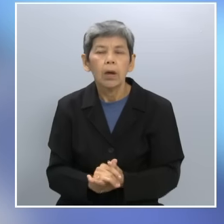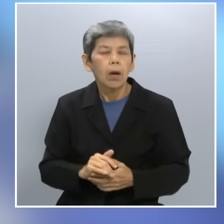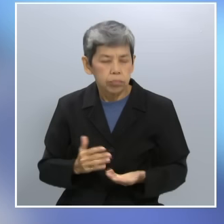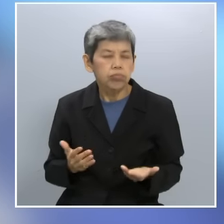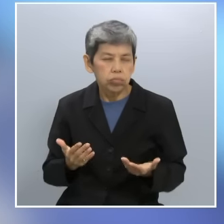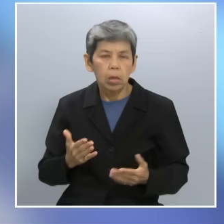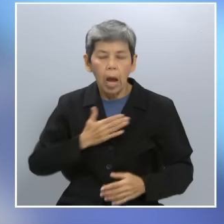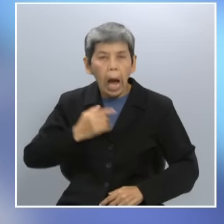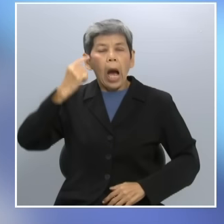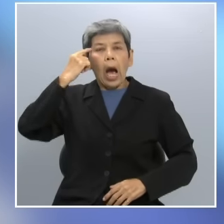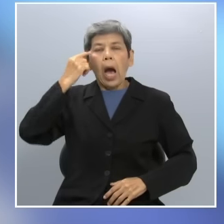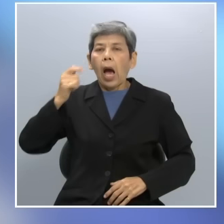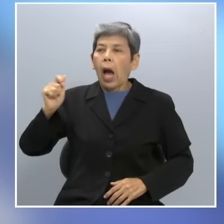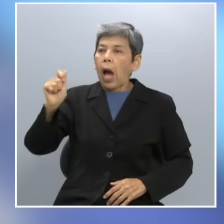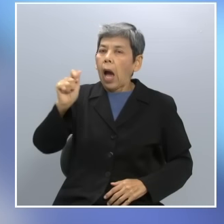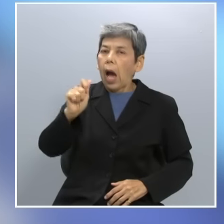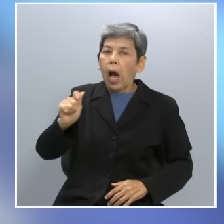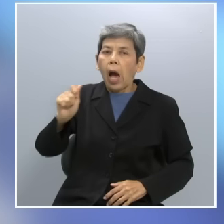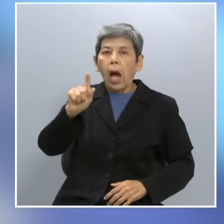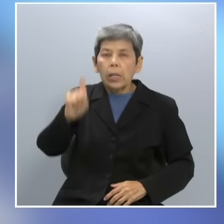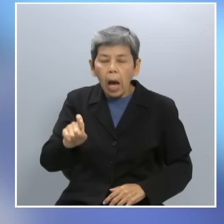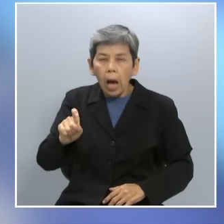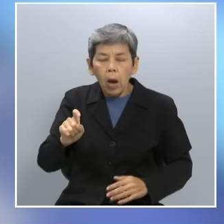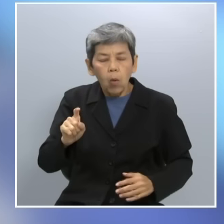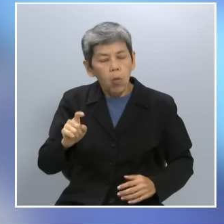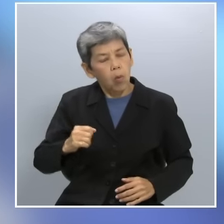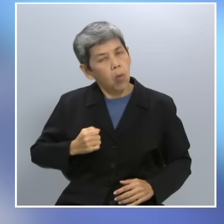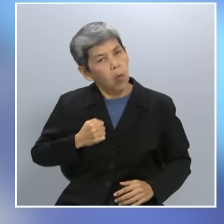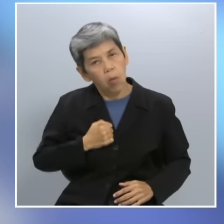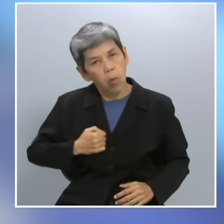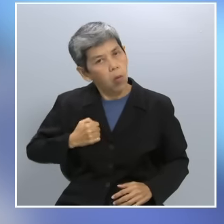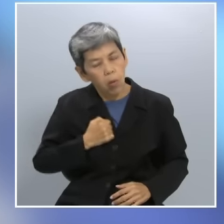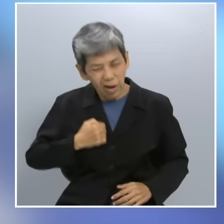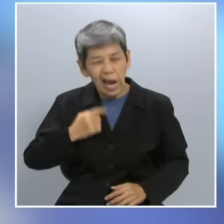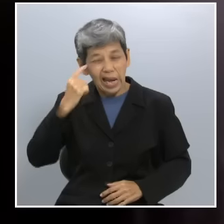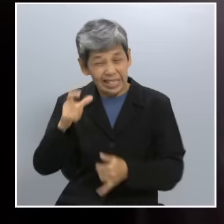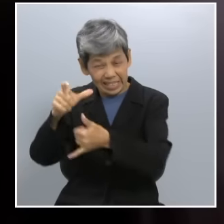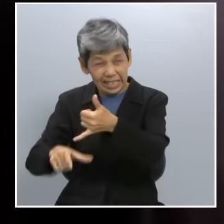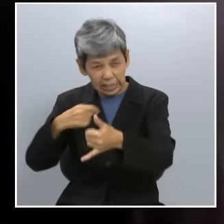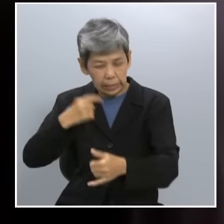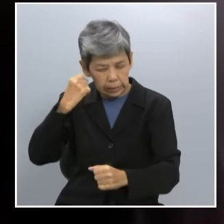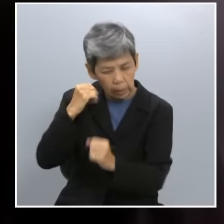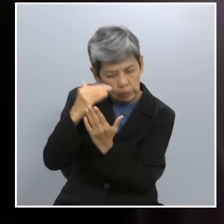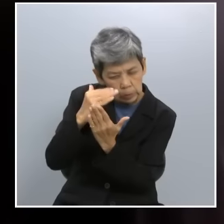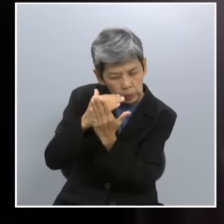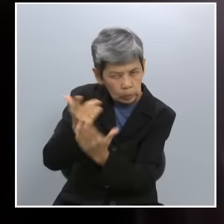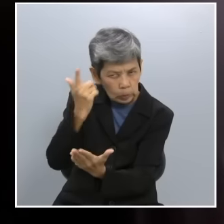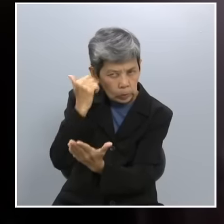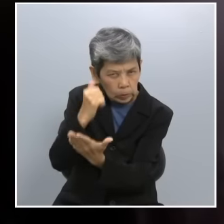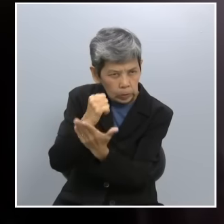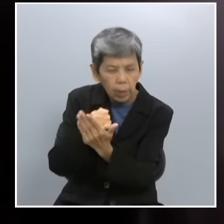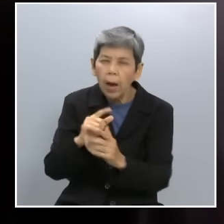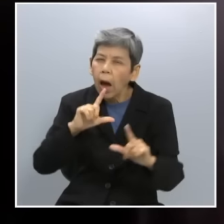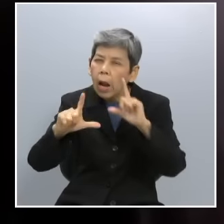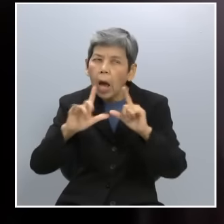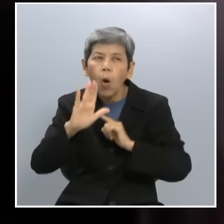คะเธอมาทราบข่าวว่าอาถูกฆ่าเสียชีวิตเสียใจมากและเชื่อว่าคนร้ายน่าจะวางแผนมาแล้วใช้ LINE